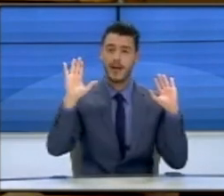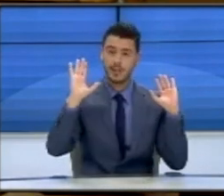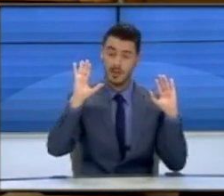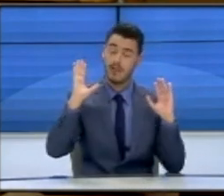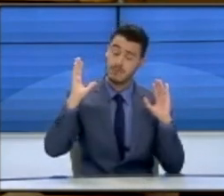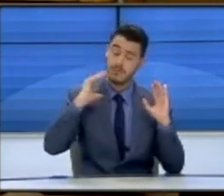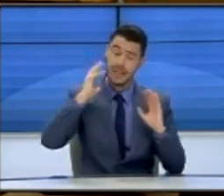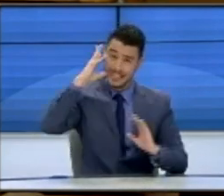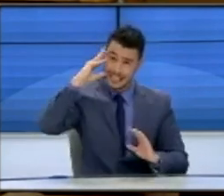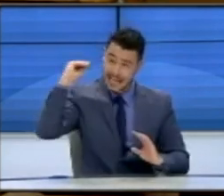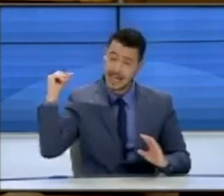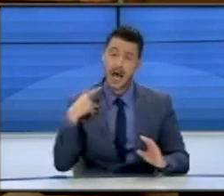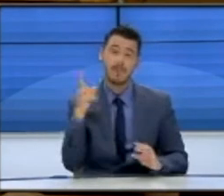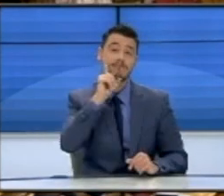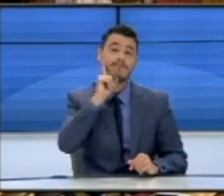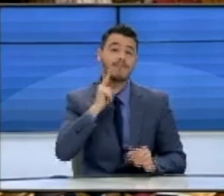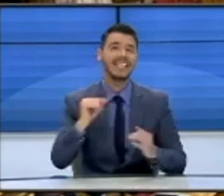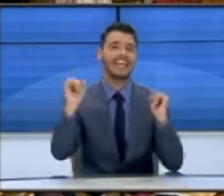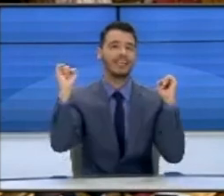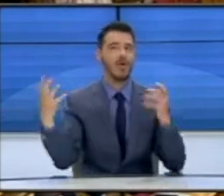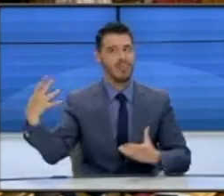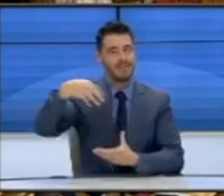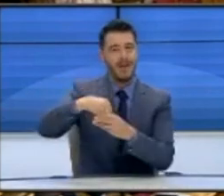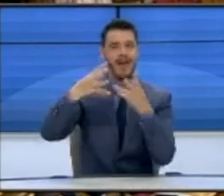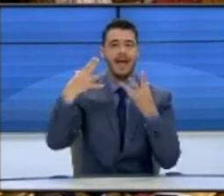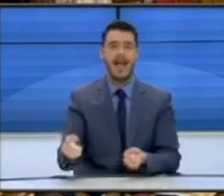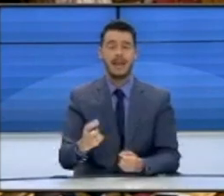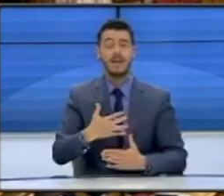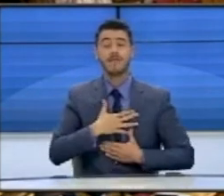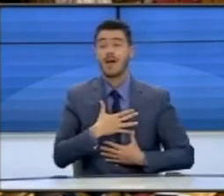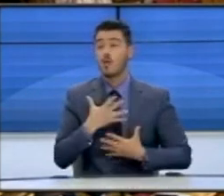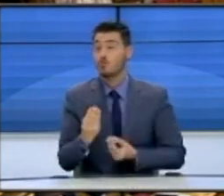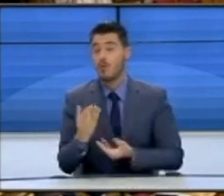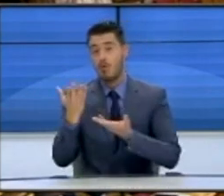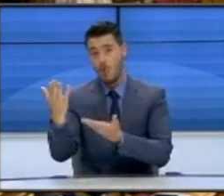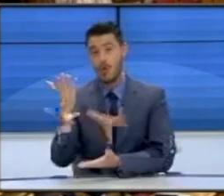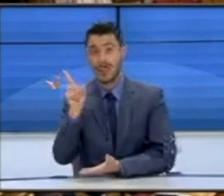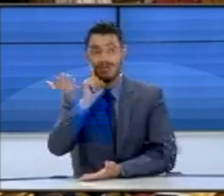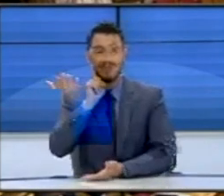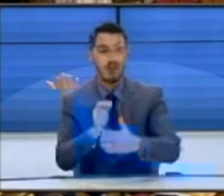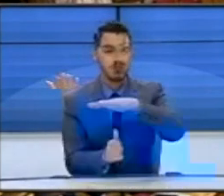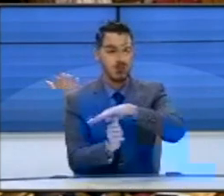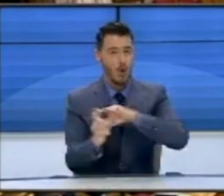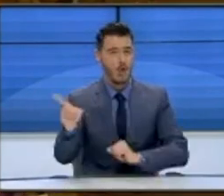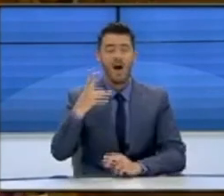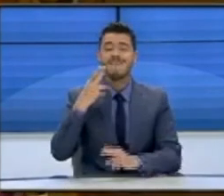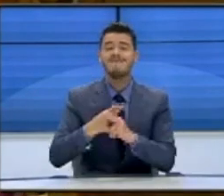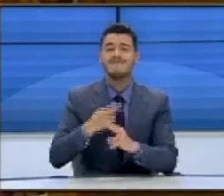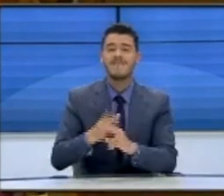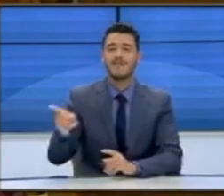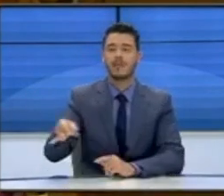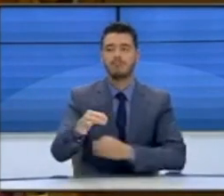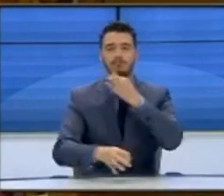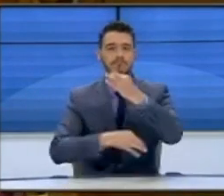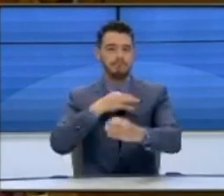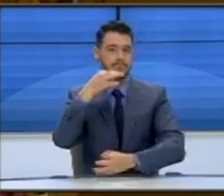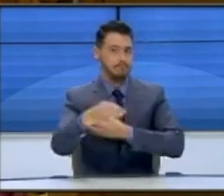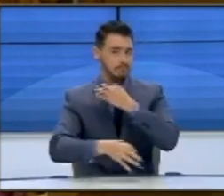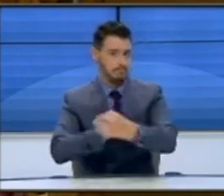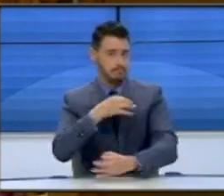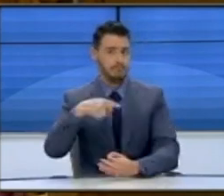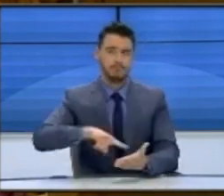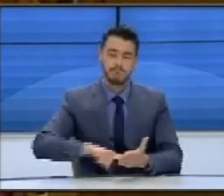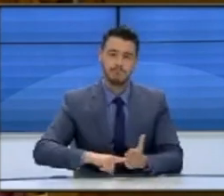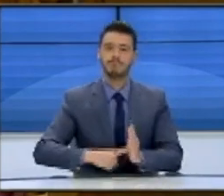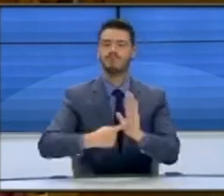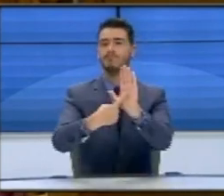ευχαριστώ πάρα πολύ για αυτήν την σημαντική ιστορική τοποθέτηση την οποία κάνατε,